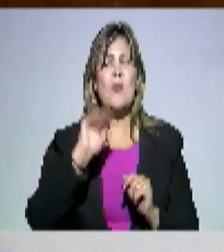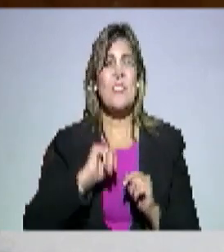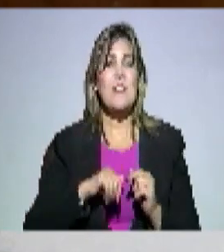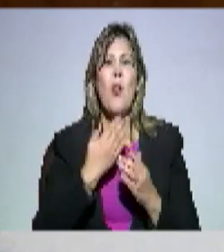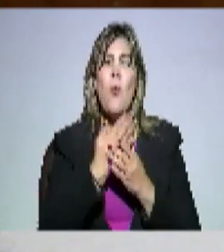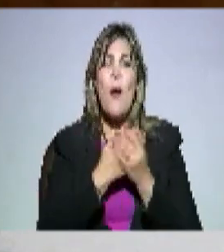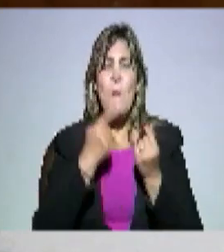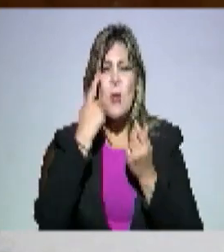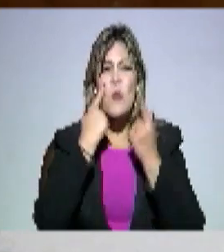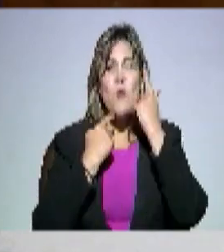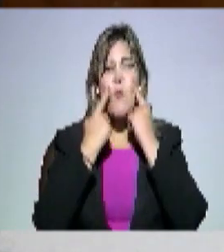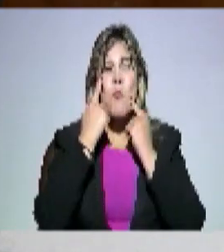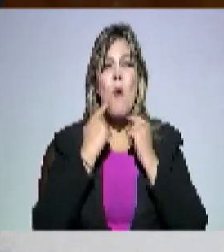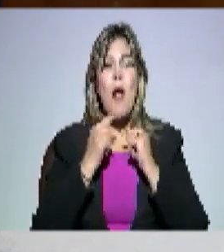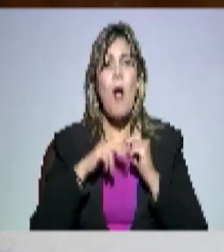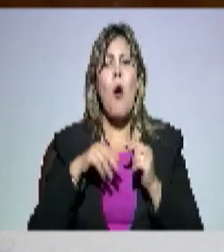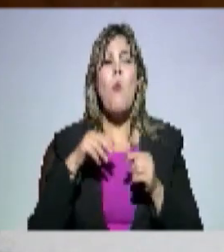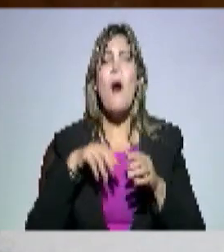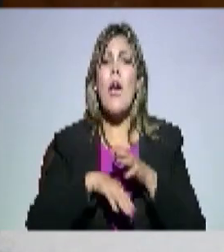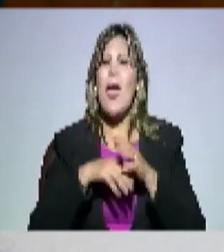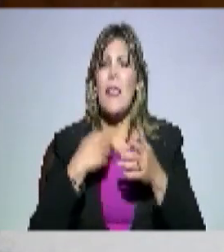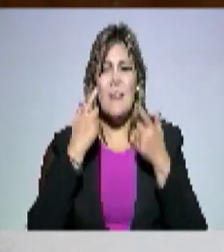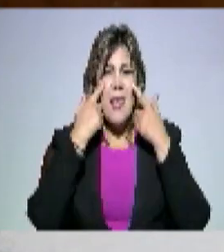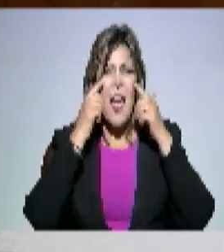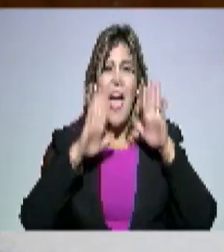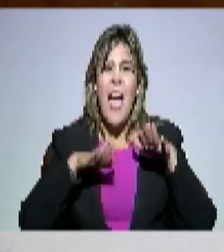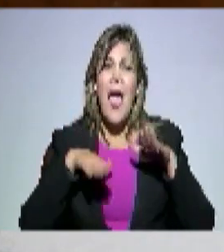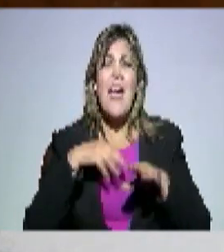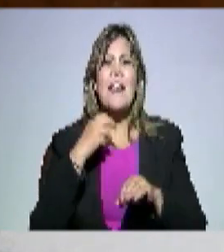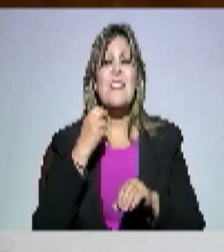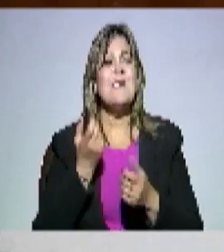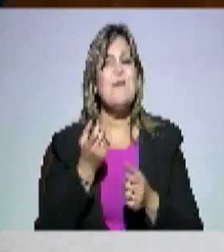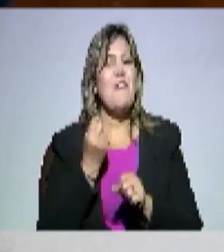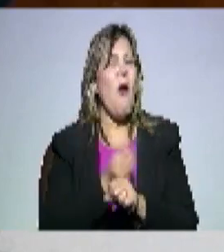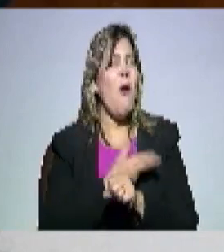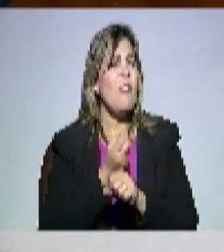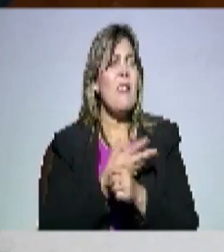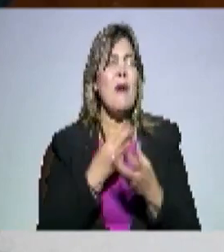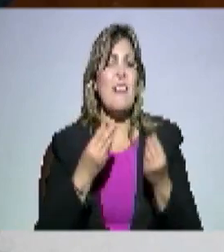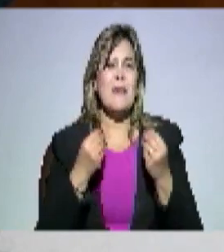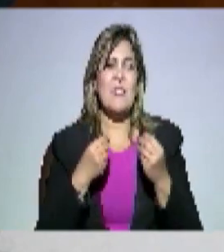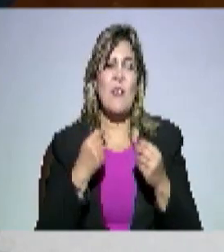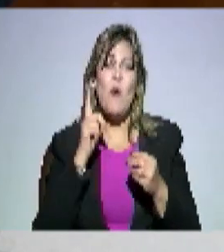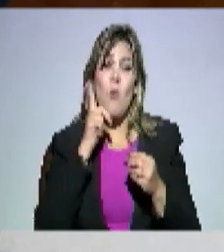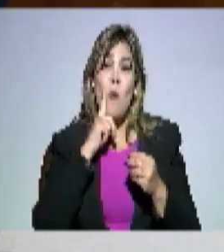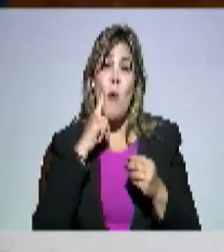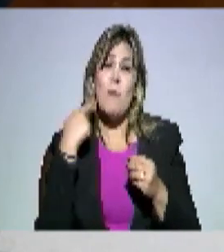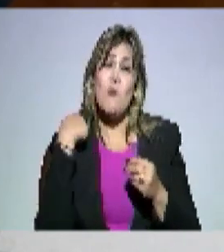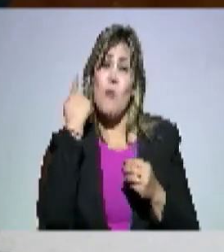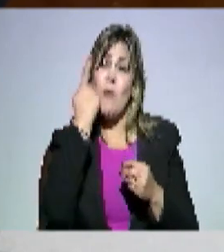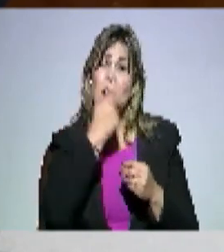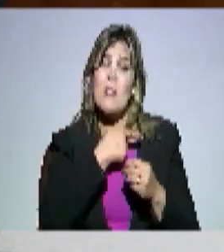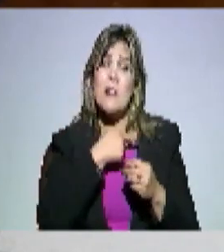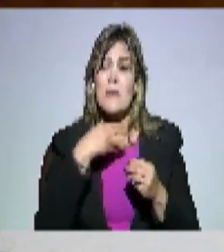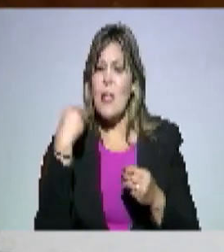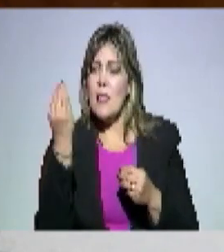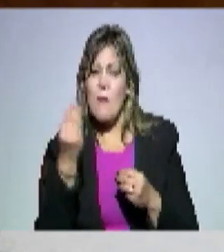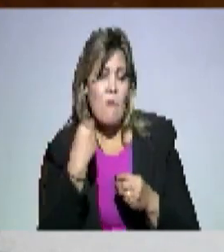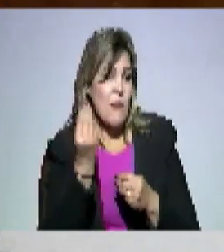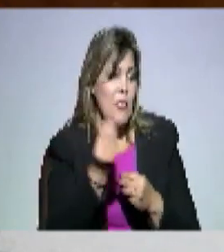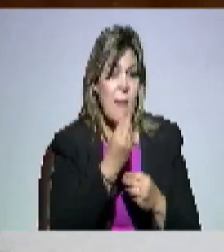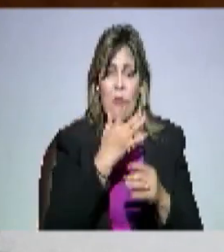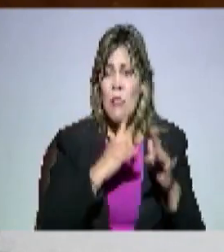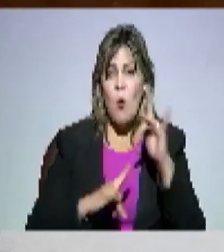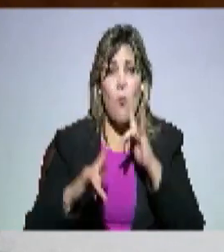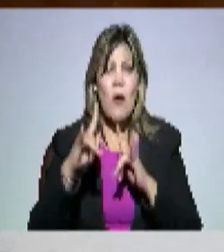فيلسوف كان عايش في الخطيه وفي الزنا وامه القديسه مونيكا دا خاره من بلد لبلد ومن مدينه لمدينه تقول له يا ابني